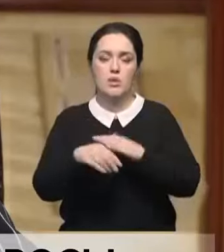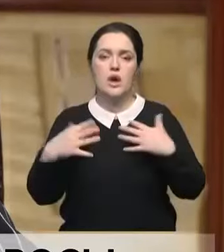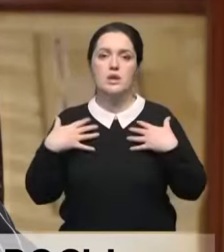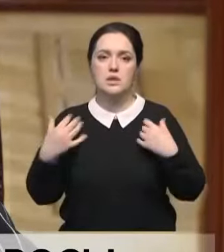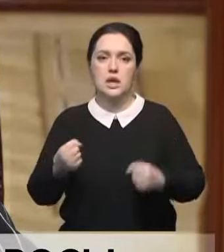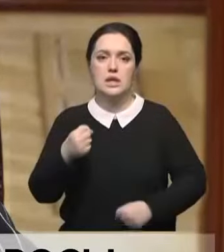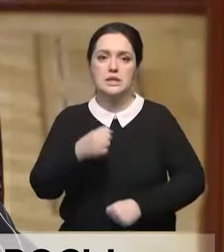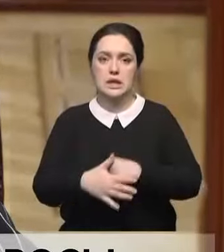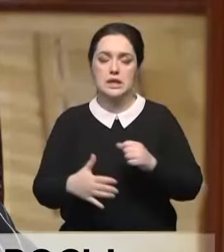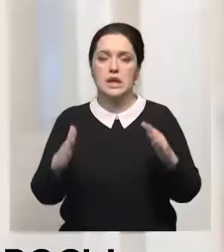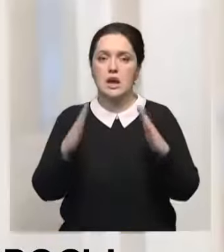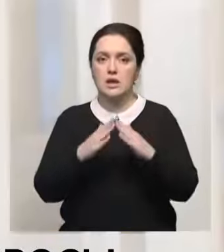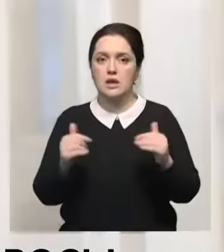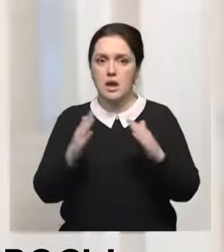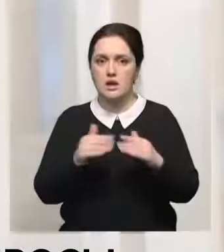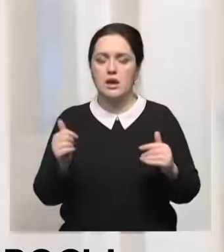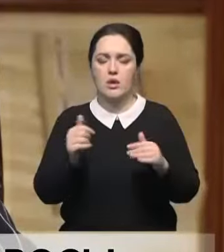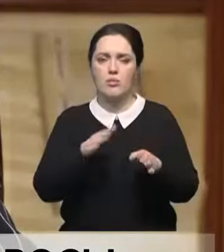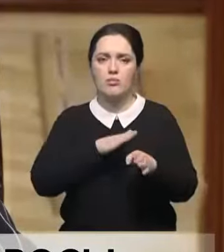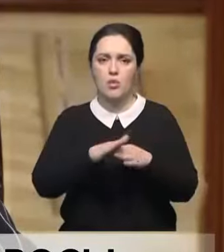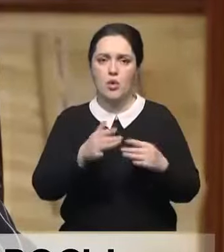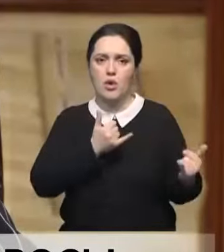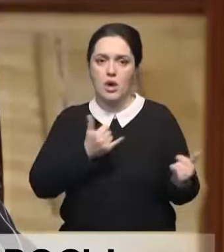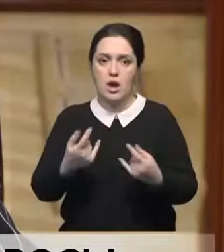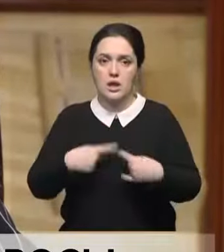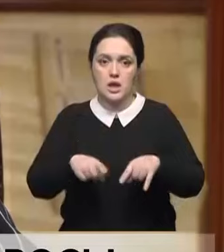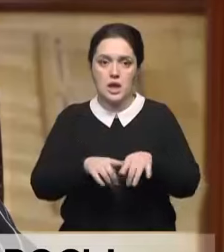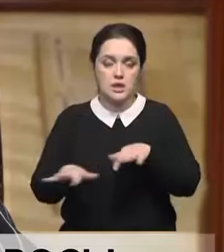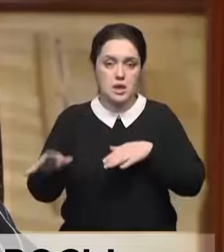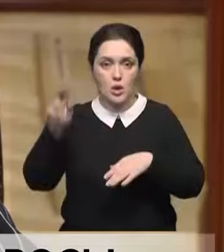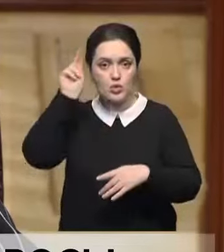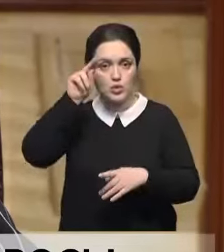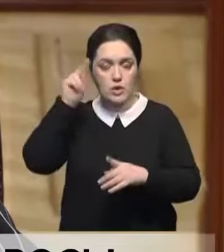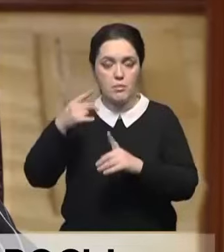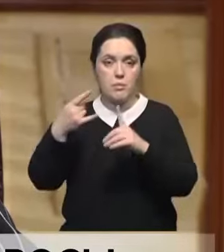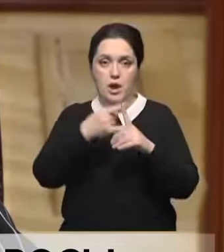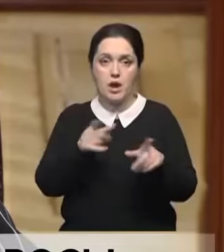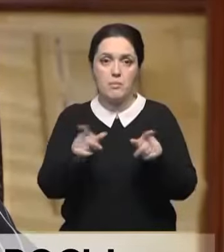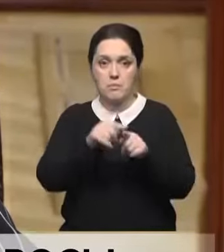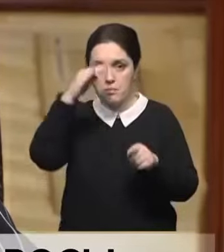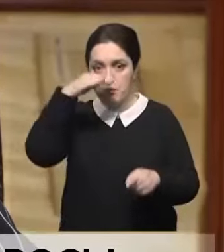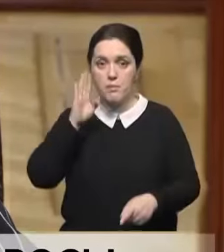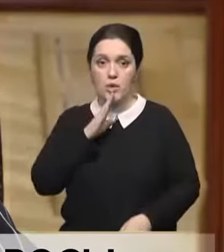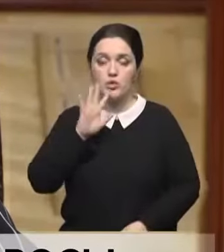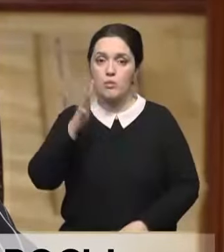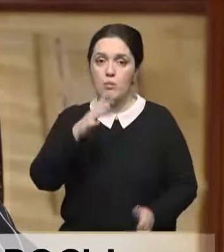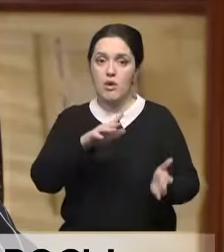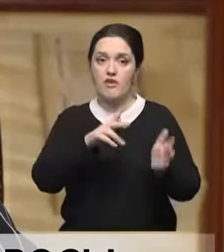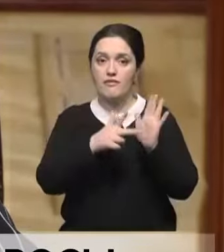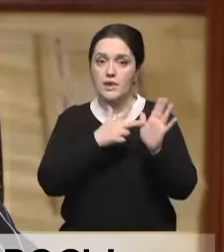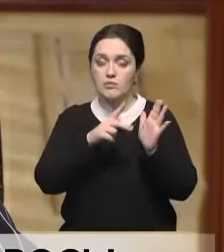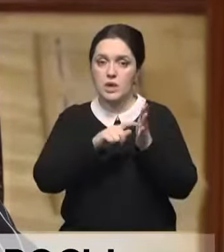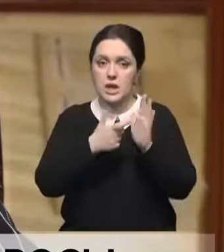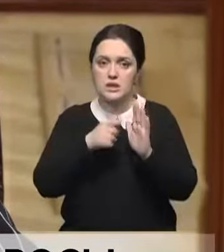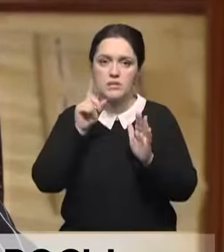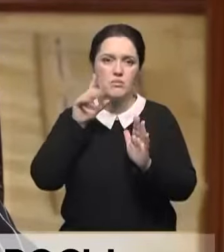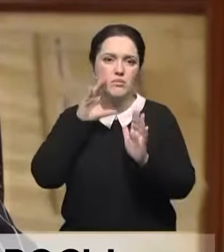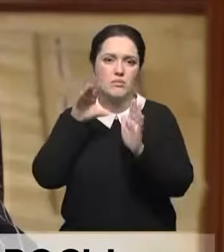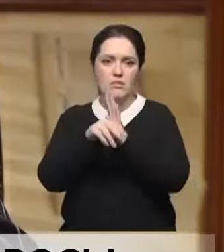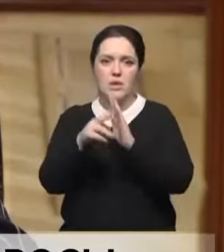центрах, лагерях с полной организацией учебного процесса вместе с родителями. Учащиеся 5-8 классов будут размещены в интернатах школ